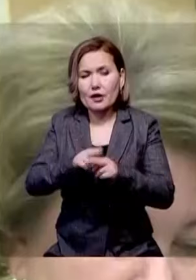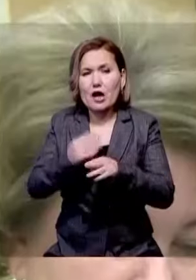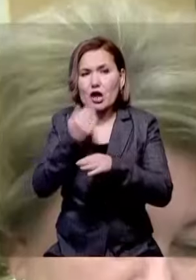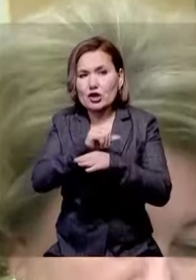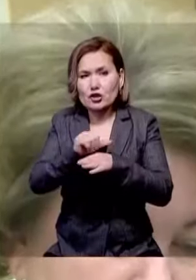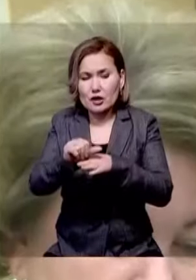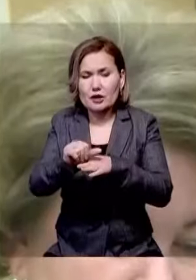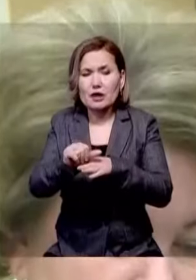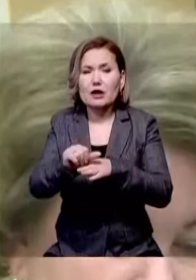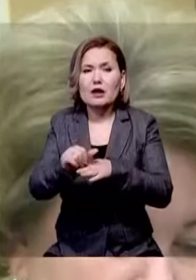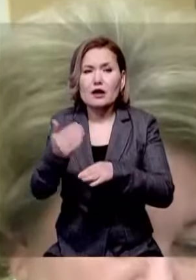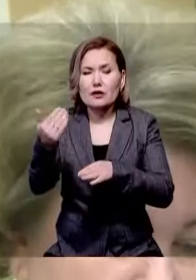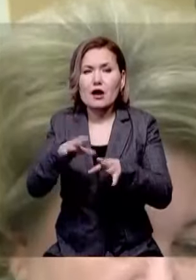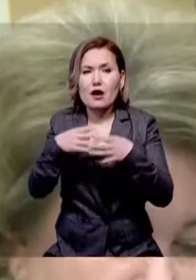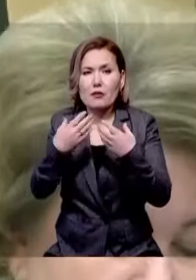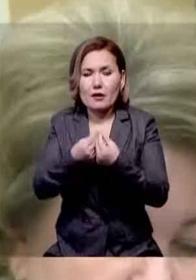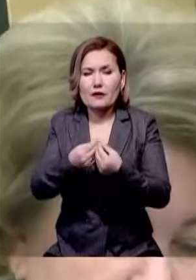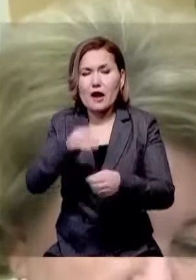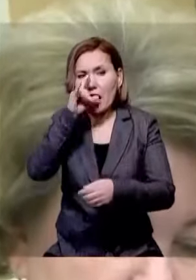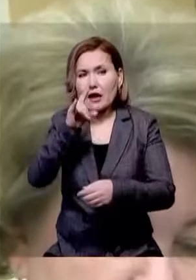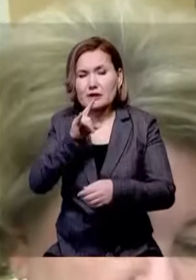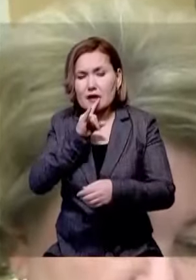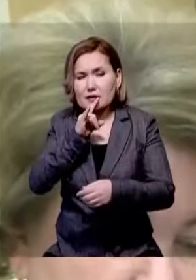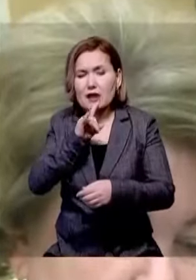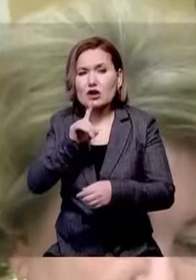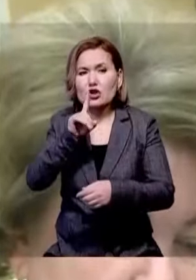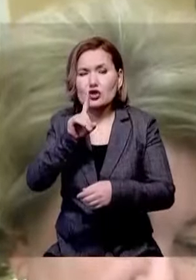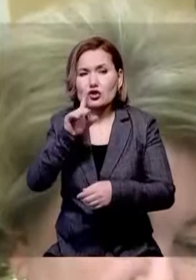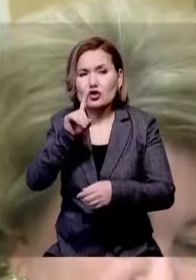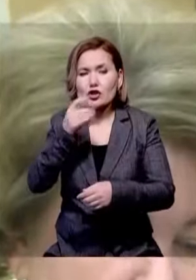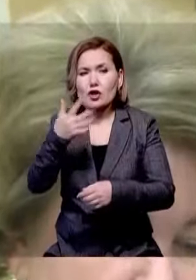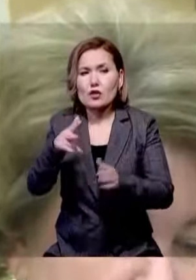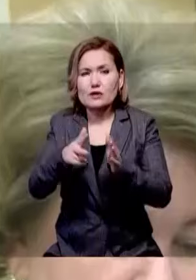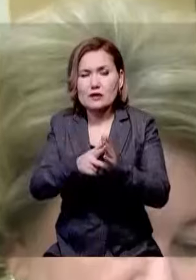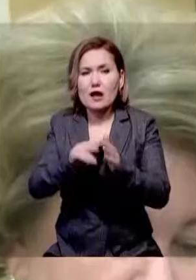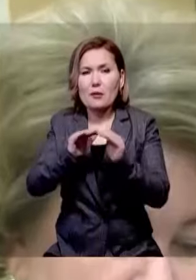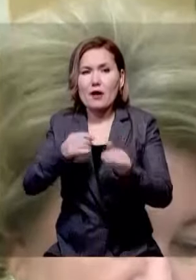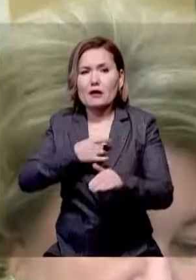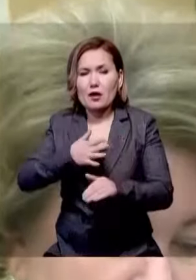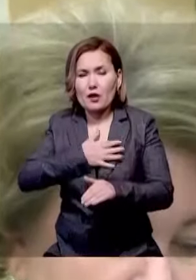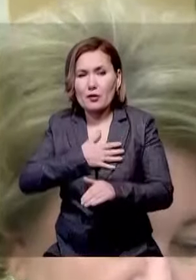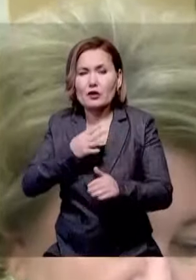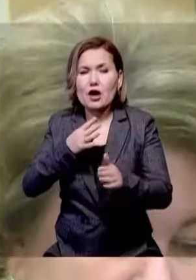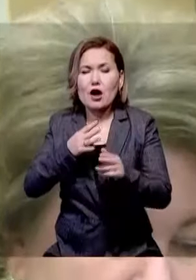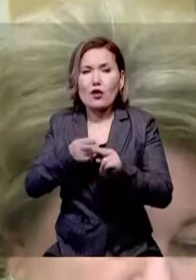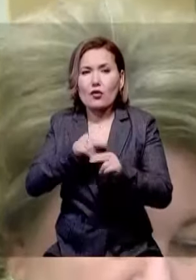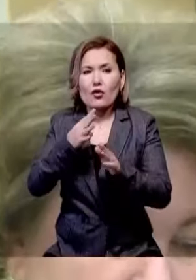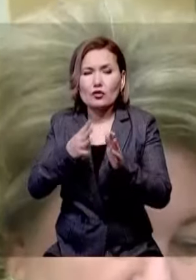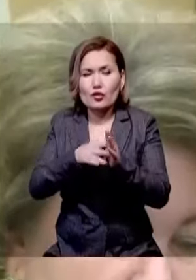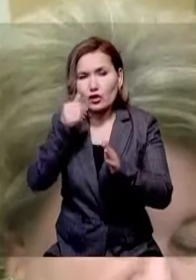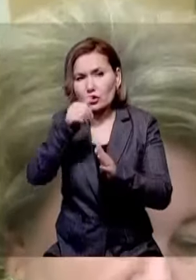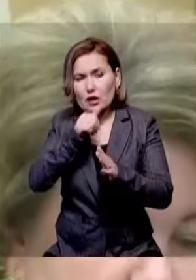шетелдік азаматтар 158 баланы асырап алған. Соның ішінде 13-19 жылдары 157 бала шетел